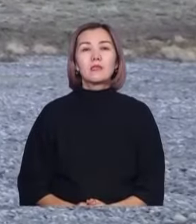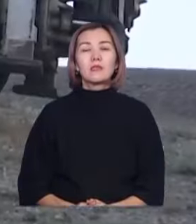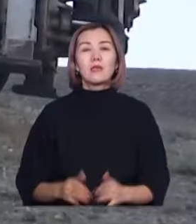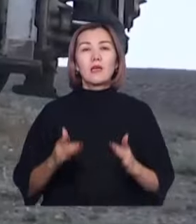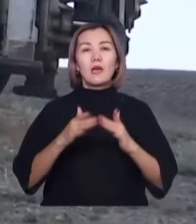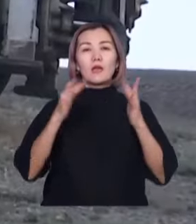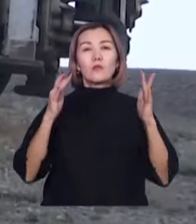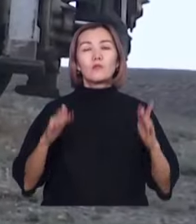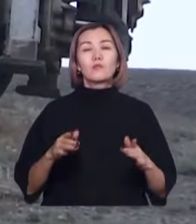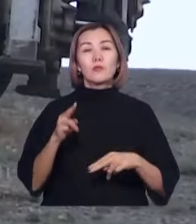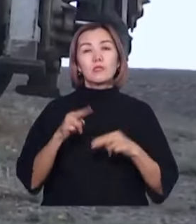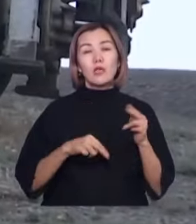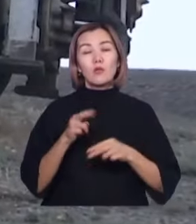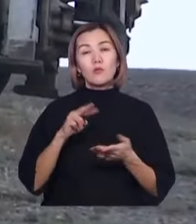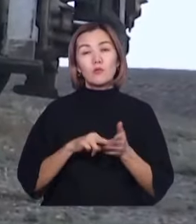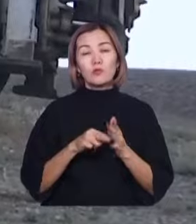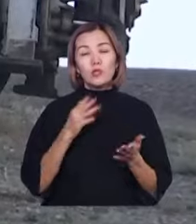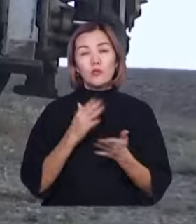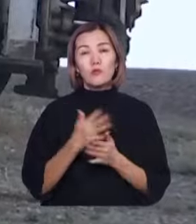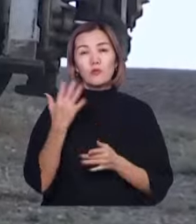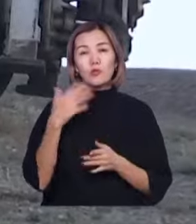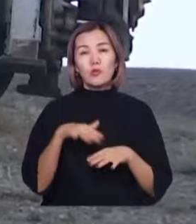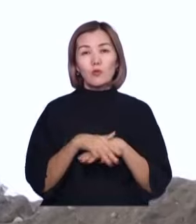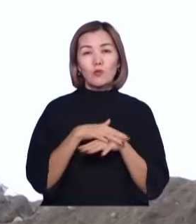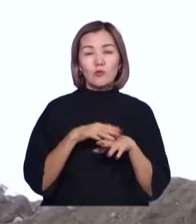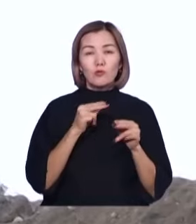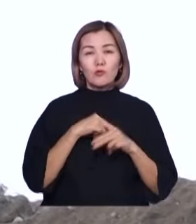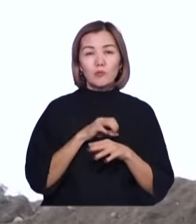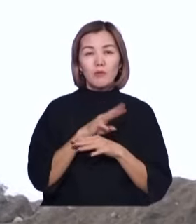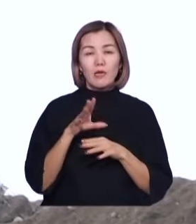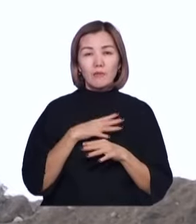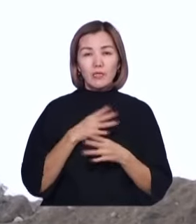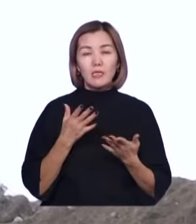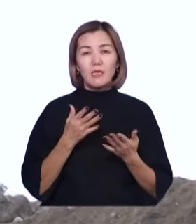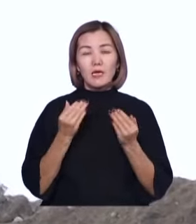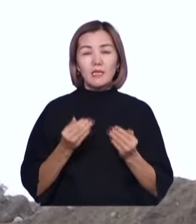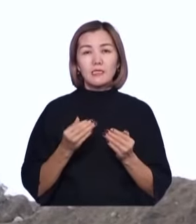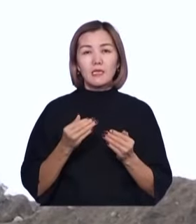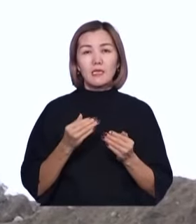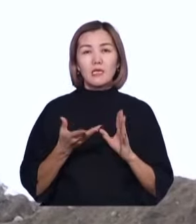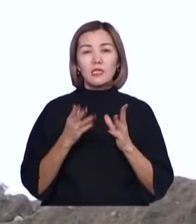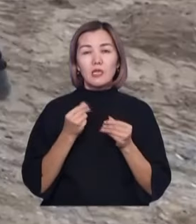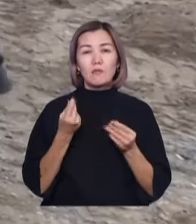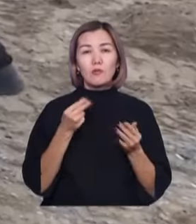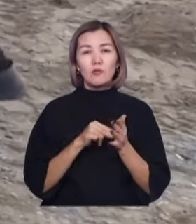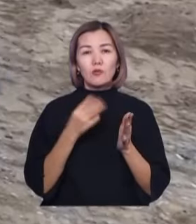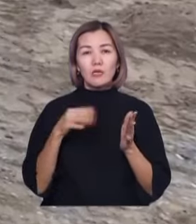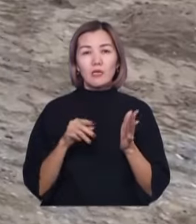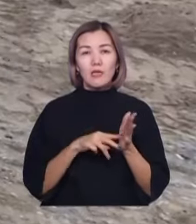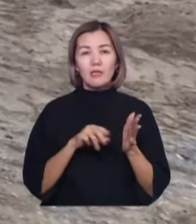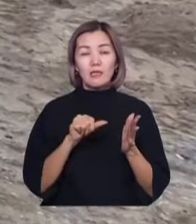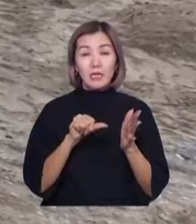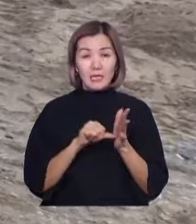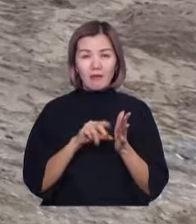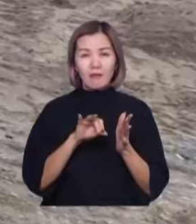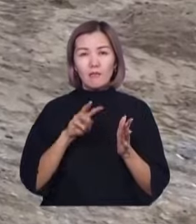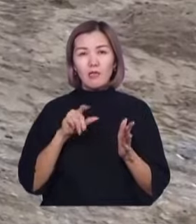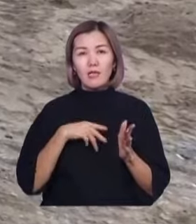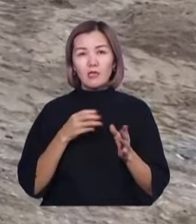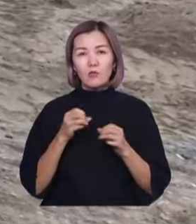көпір салу көзделіп отыр. Бұл жоба 50 тұрғынды жұмыспен қамтиды. Айта кету керек, қазір ауданда жалпы құны 46 миллиард теңге болатын